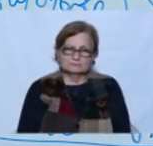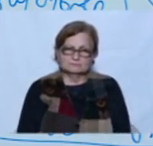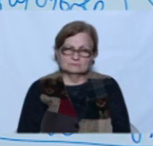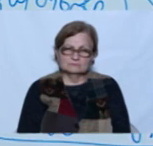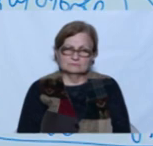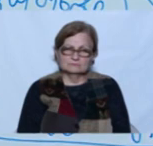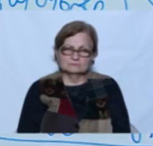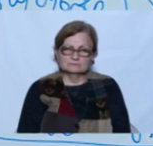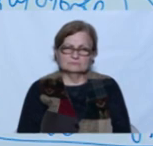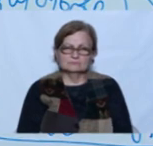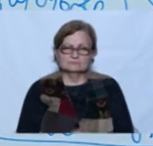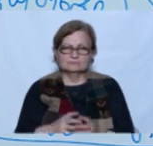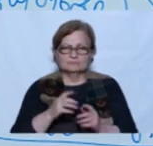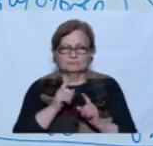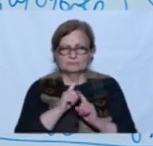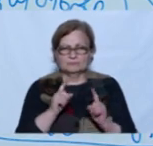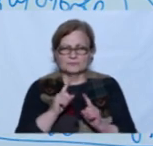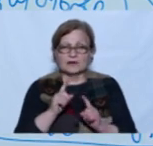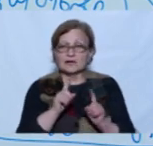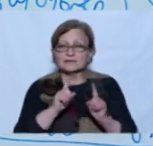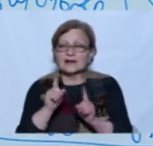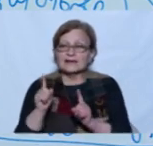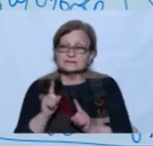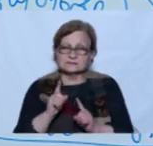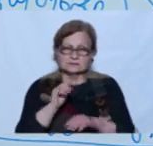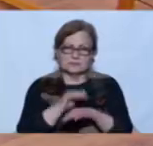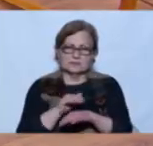გარკვეული თვალსაზრისის დასაბუთებას.